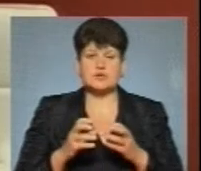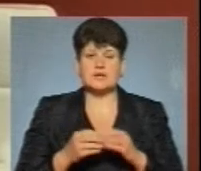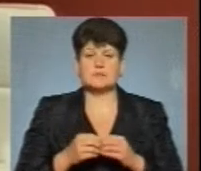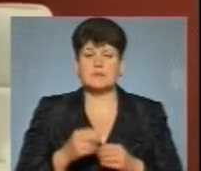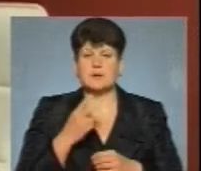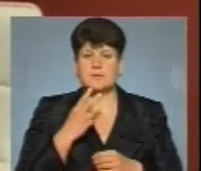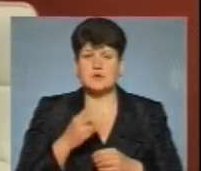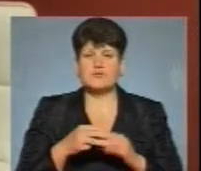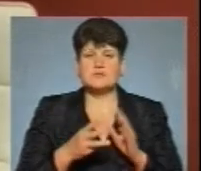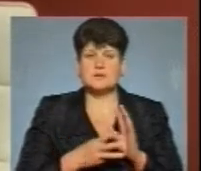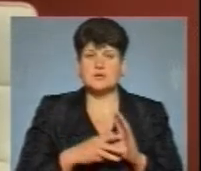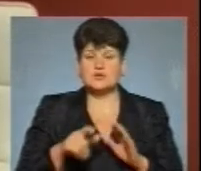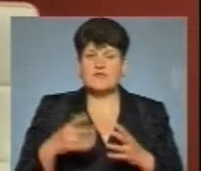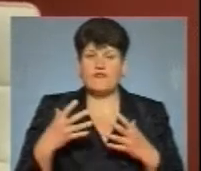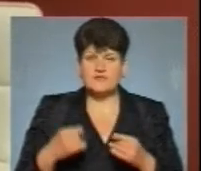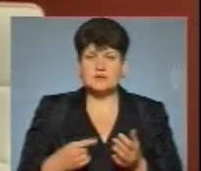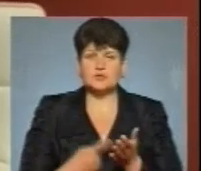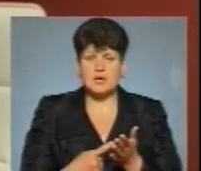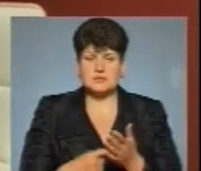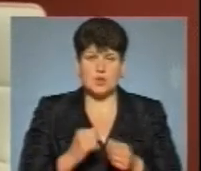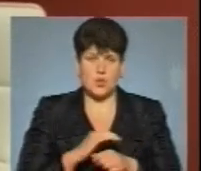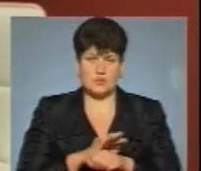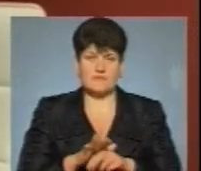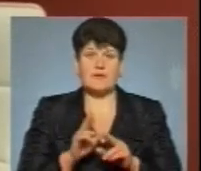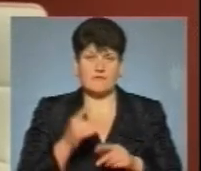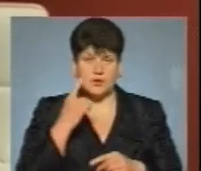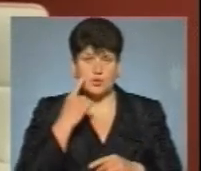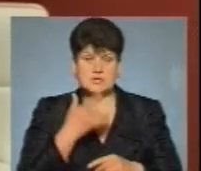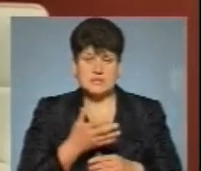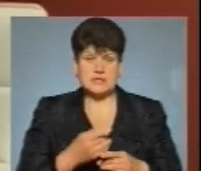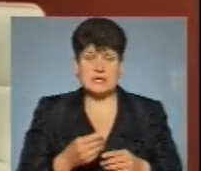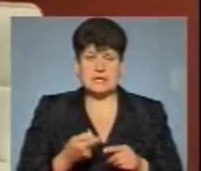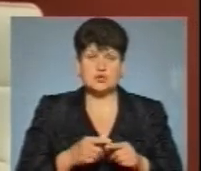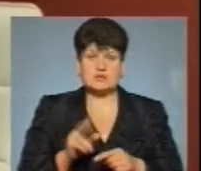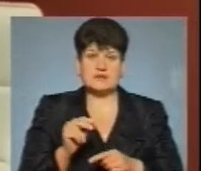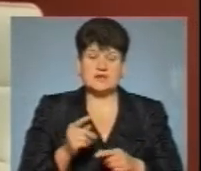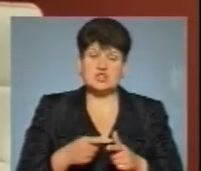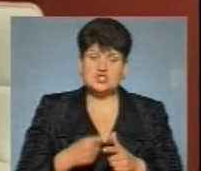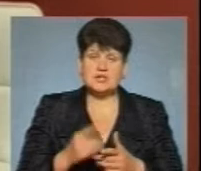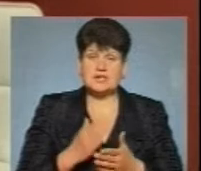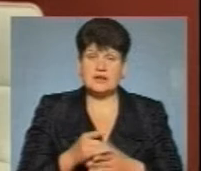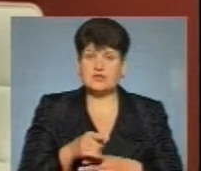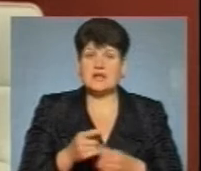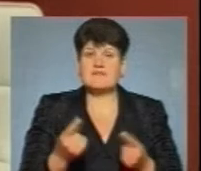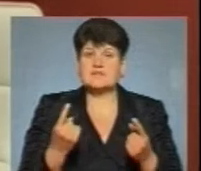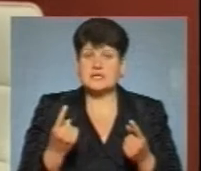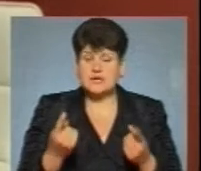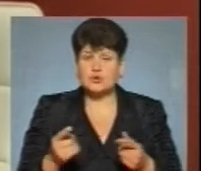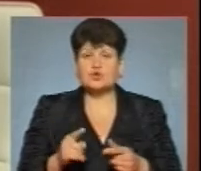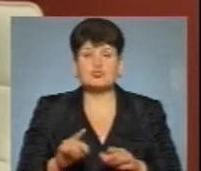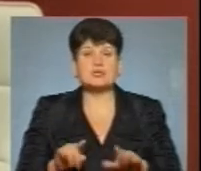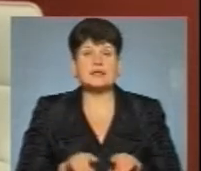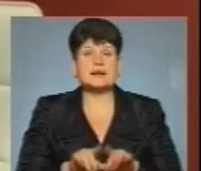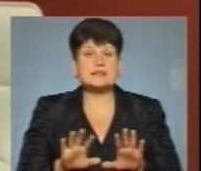що 18 осіб вже підтверджено коронавірус. Тобто, як ви оцінюєте, така цифра, чи є вона великою загалом і чому так сталося,